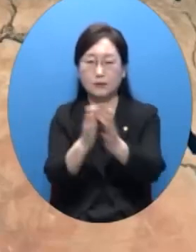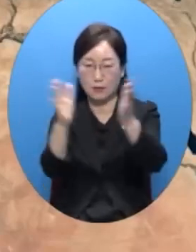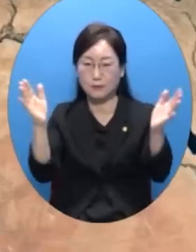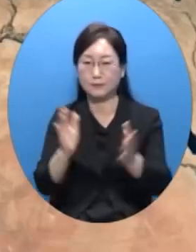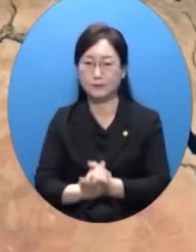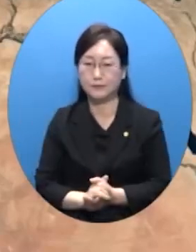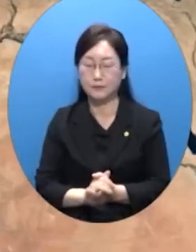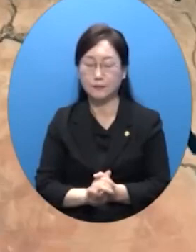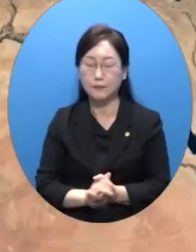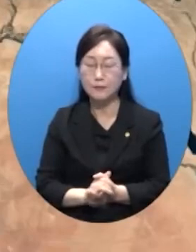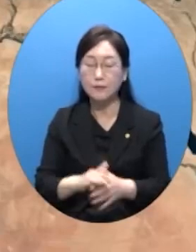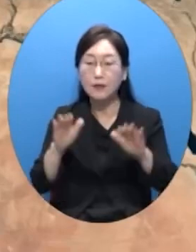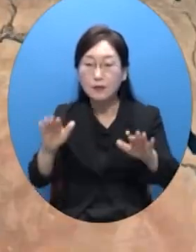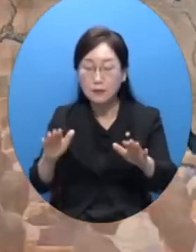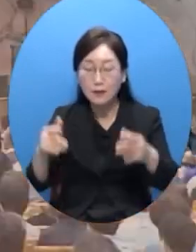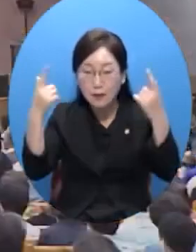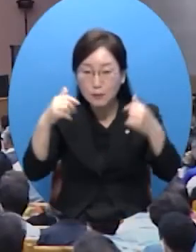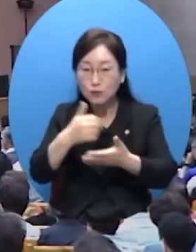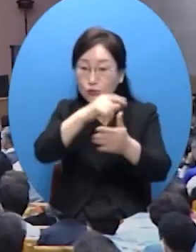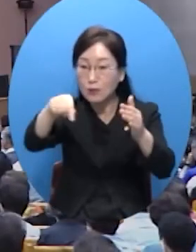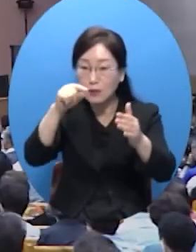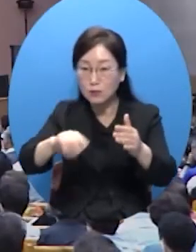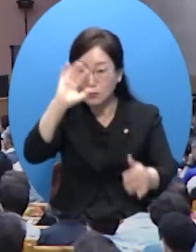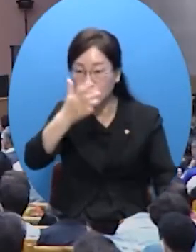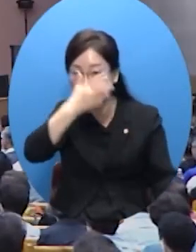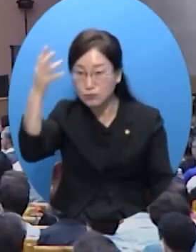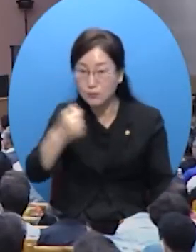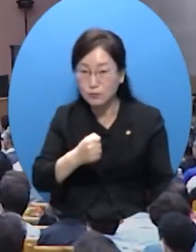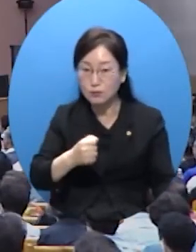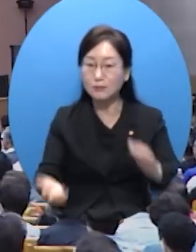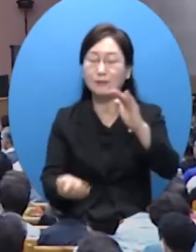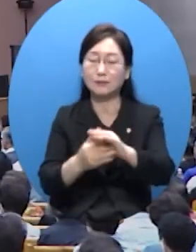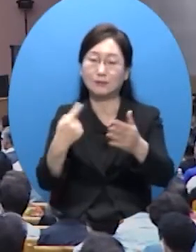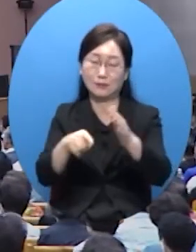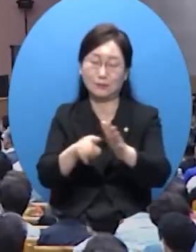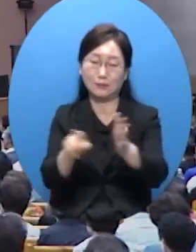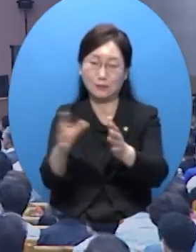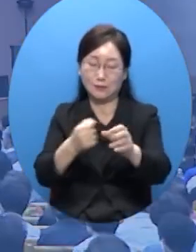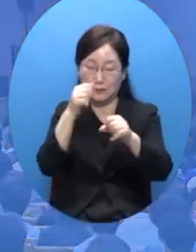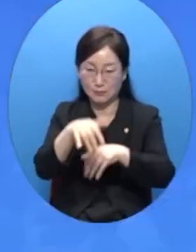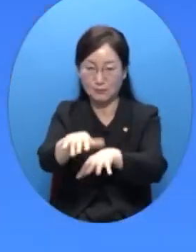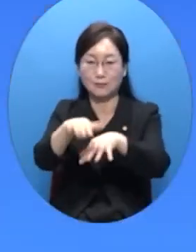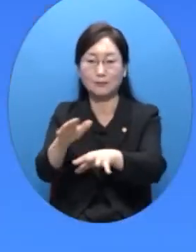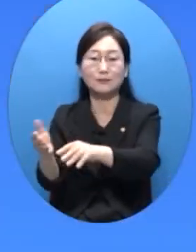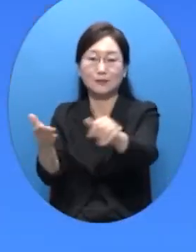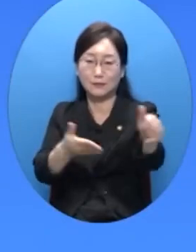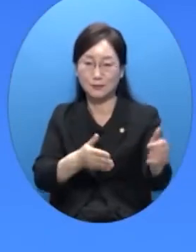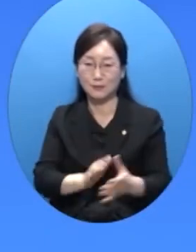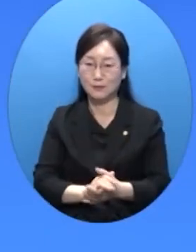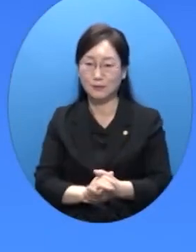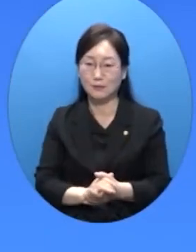것입니다. 날마다 주님에서 걸어간 꿈을 꾸고 그 꿈을 이루기 위해서 믿음으로 전향한 여러분 모두가 되기를 바랍니다.